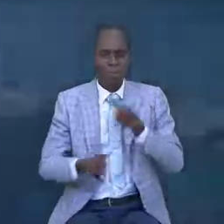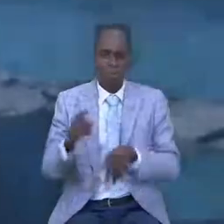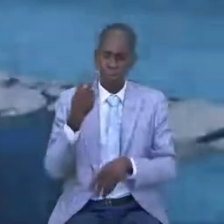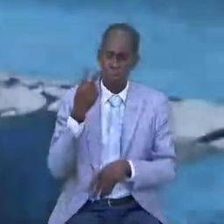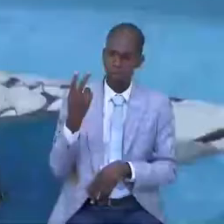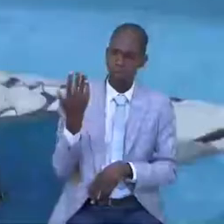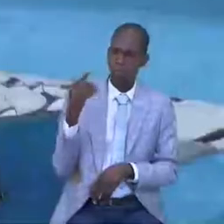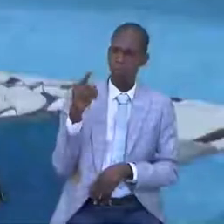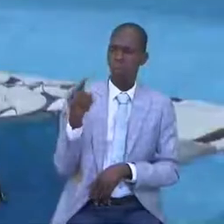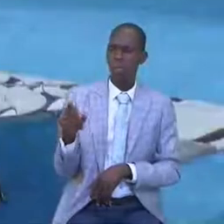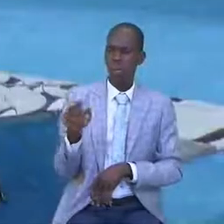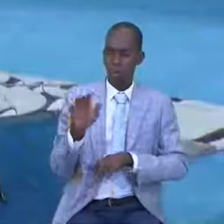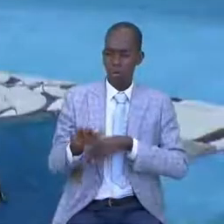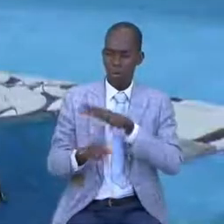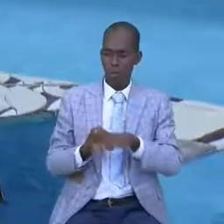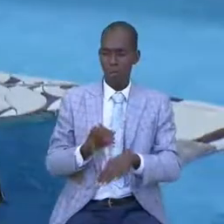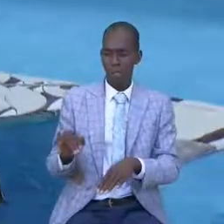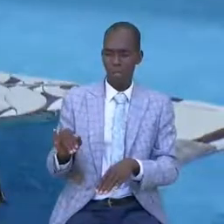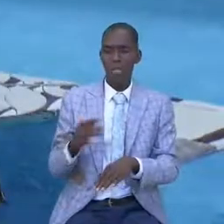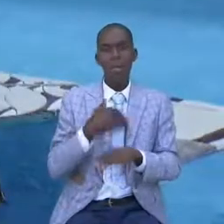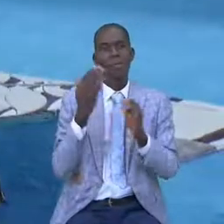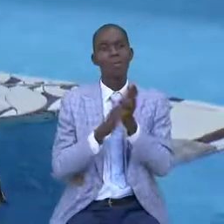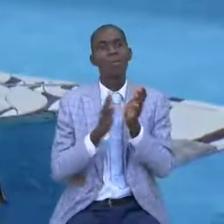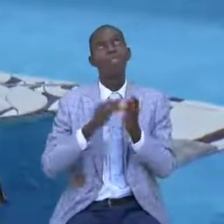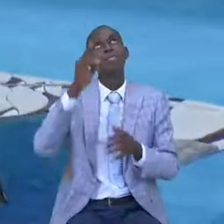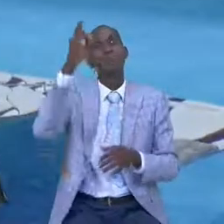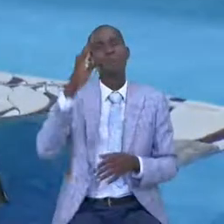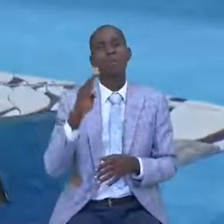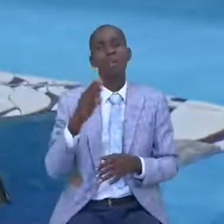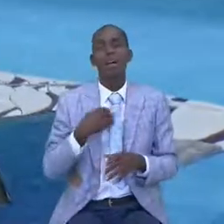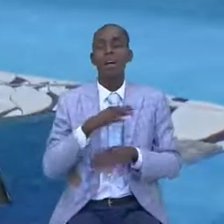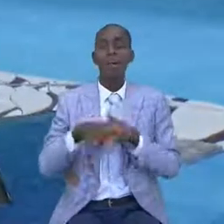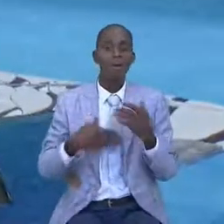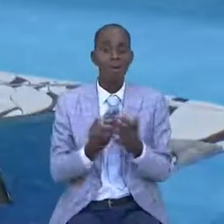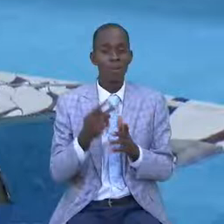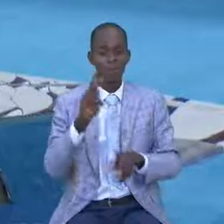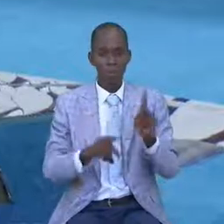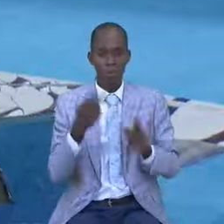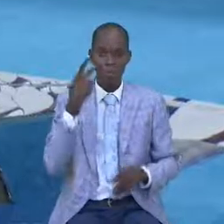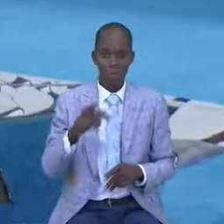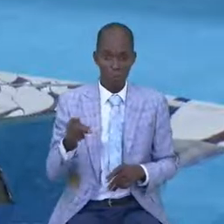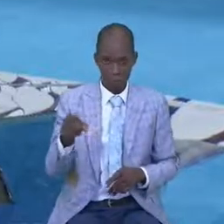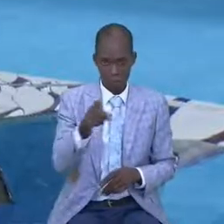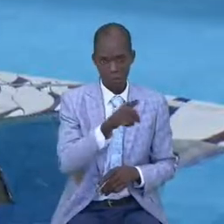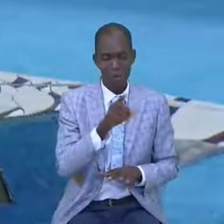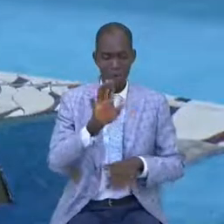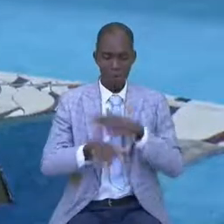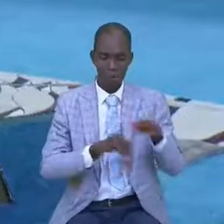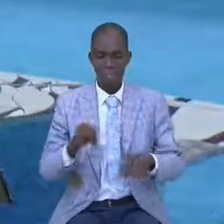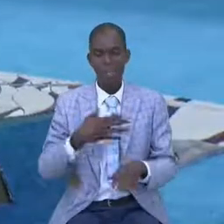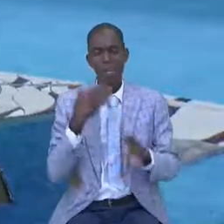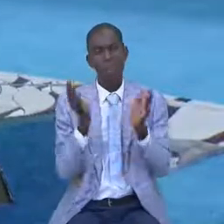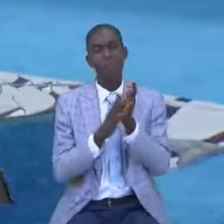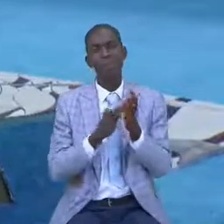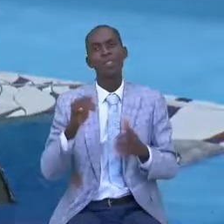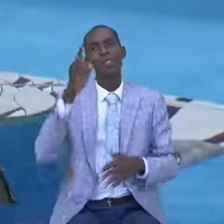verset 9 dit, tout le monde le vit marchant et louant Dieu. Tout